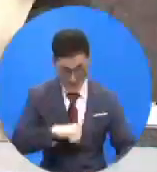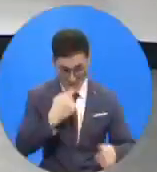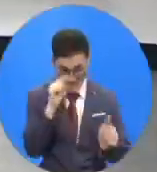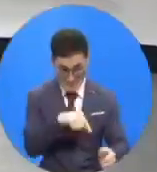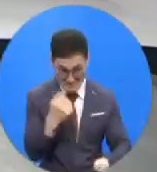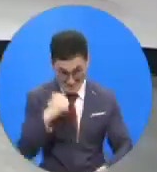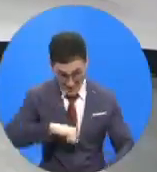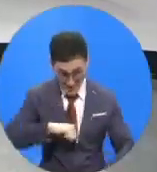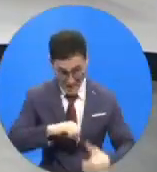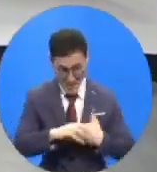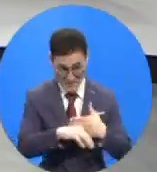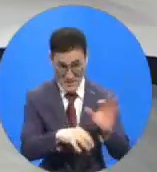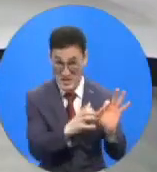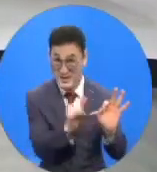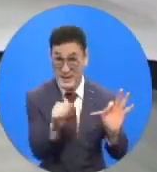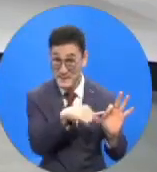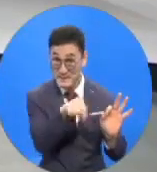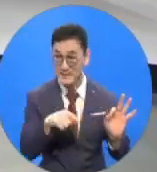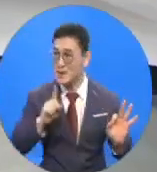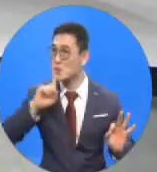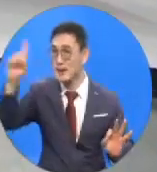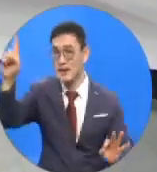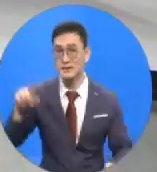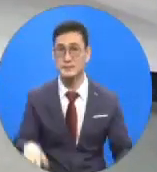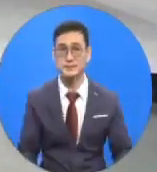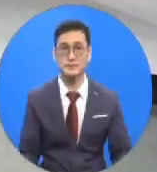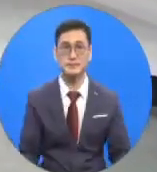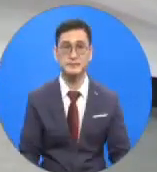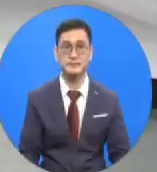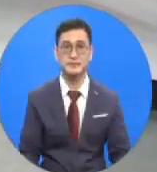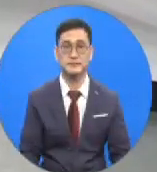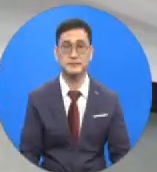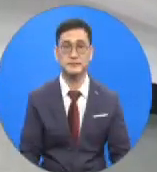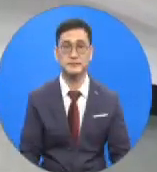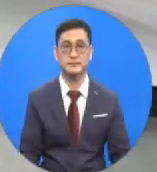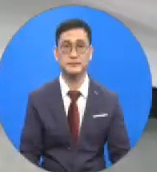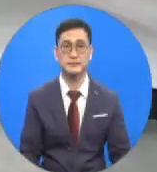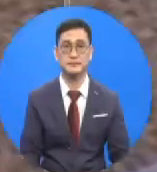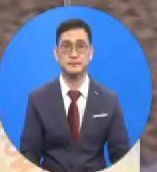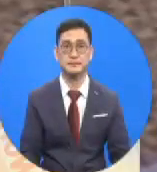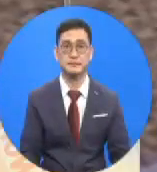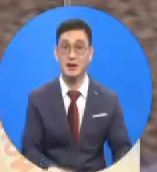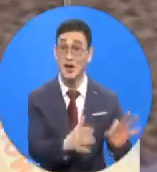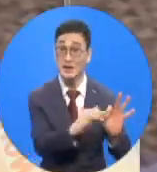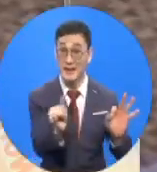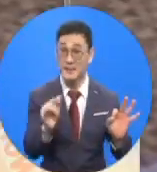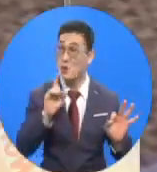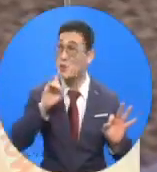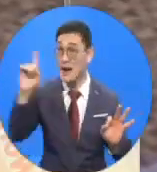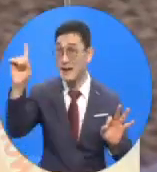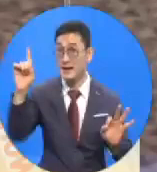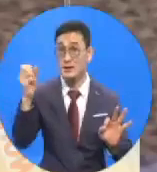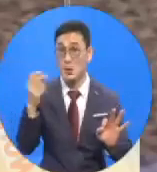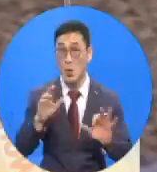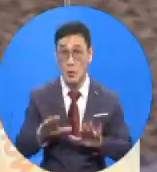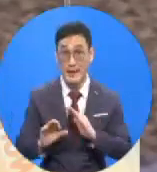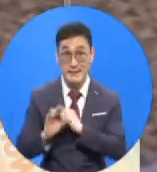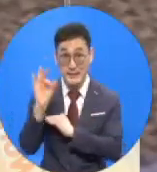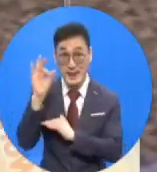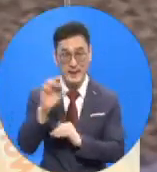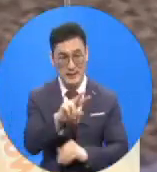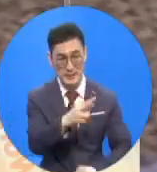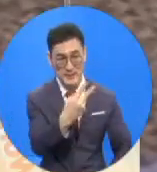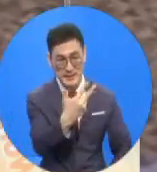정부에서 물러나지 않겠다 이런 의사를 분명히 한 거라고 봐야 겠죠 왜 있던 뭐 어제 10명을 일단 고발도 찬 이후에 오늘 아침에는 일단